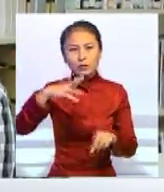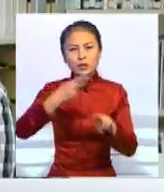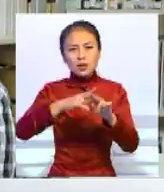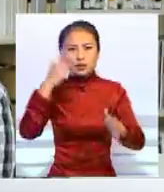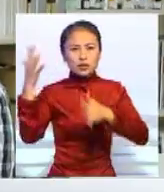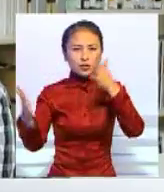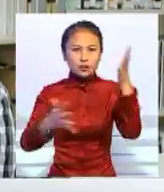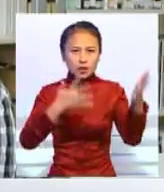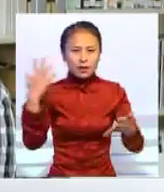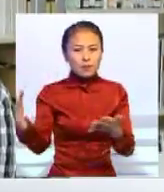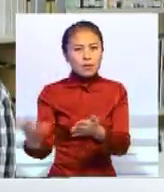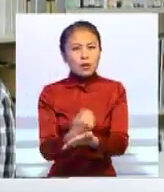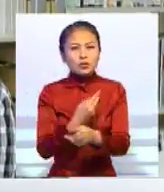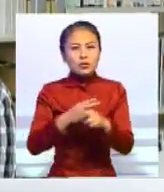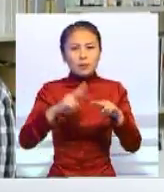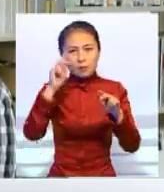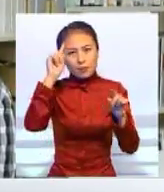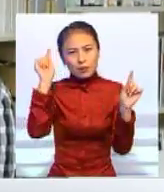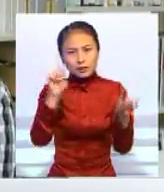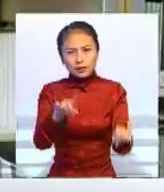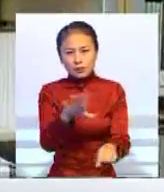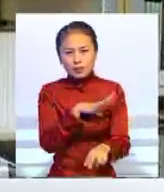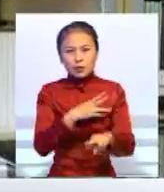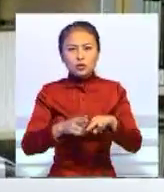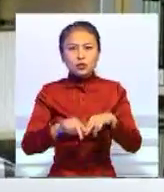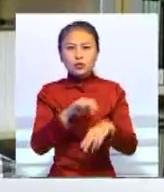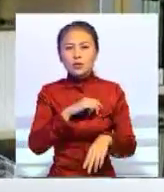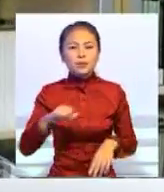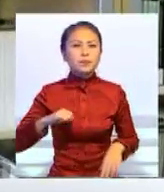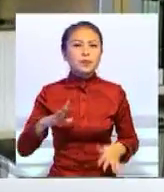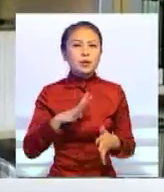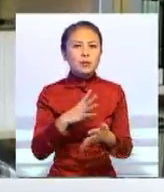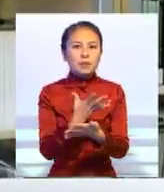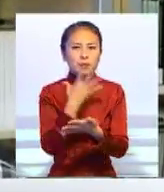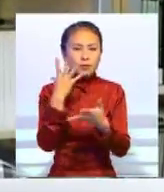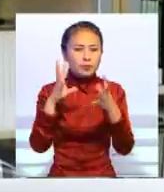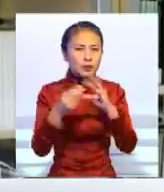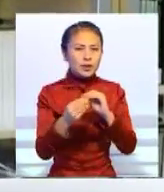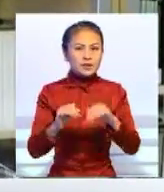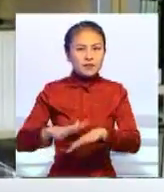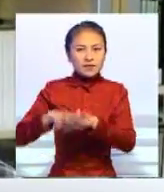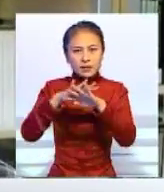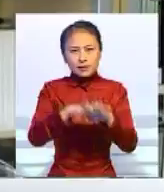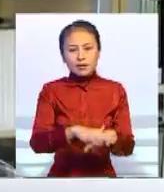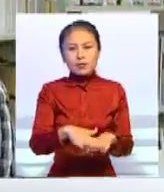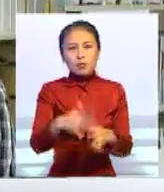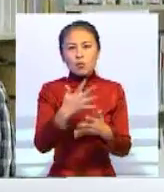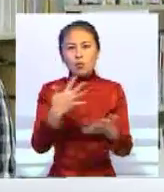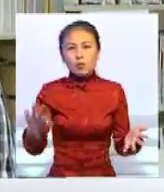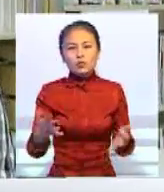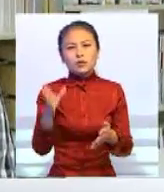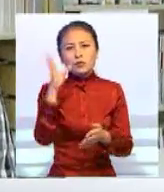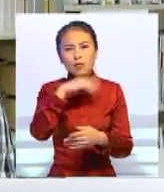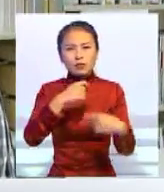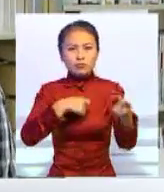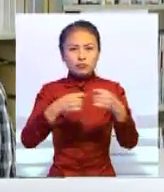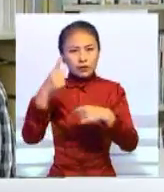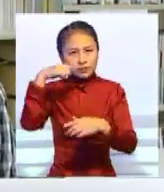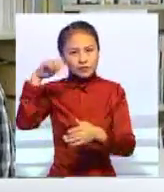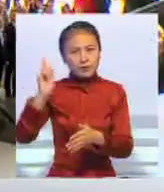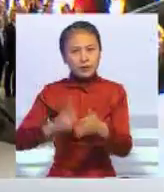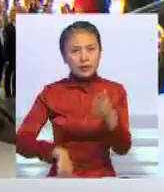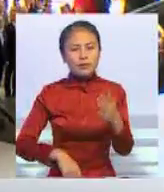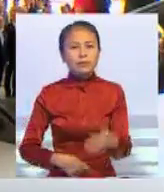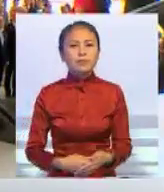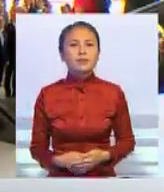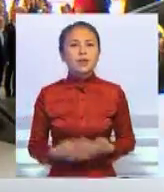сынды баламалы көздердің әлеуетін таныттық. Енді осы салада елімізге көптеген инвесторлар тартылып, үлкен мүмкіндіктер ашылатынына